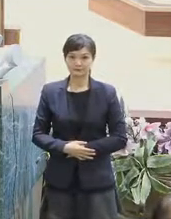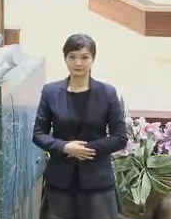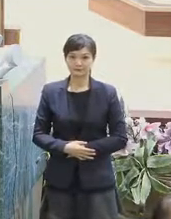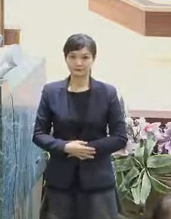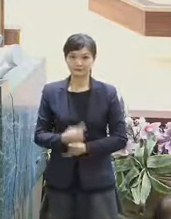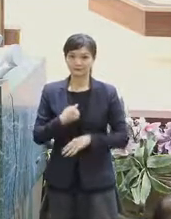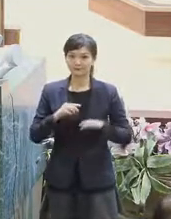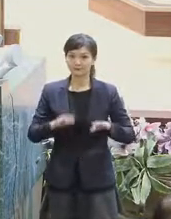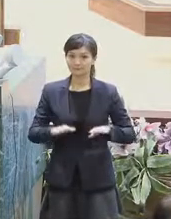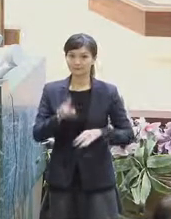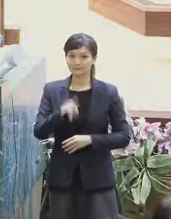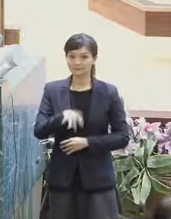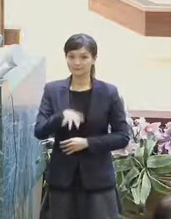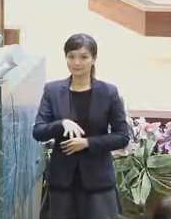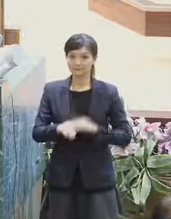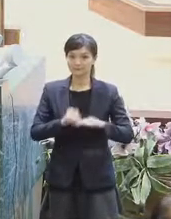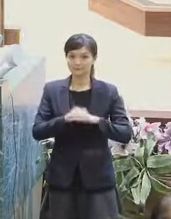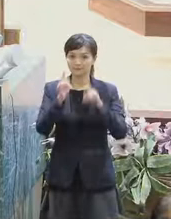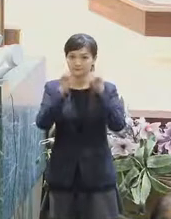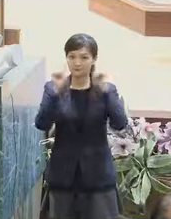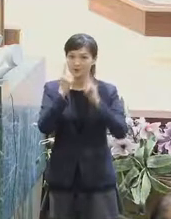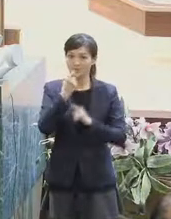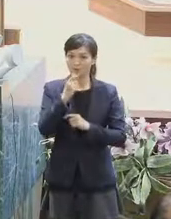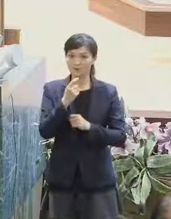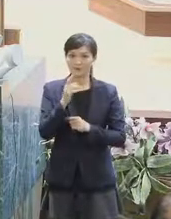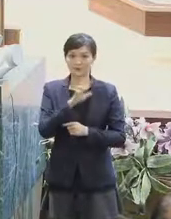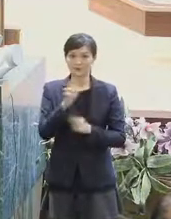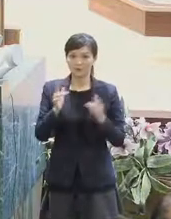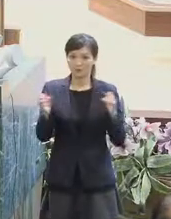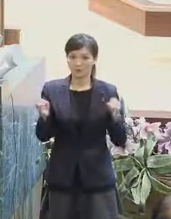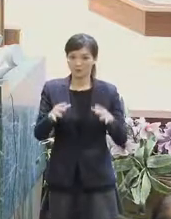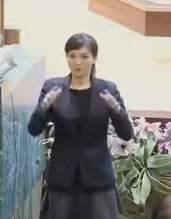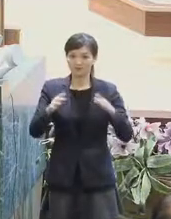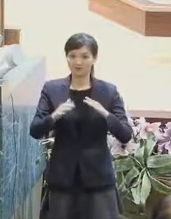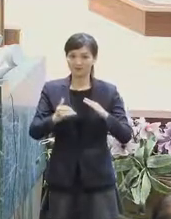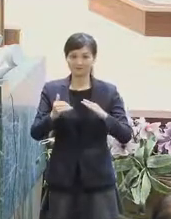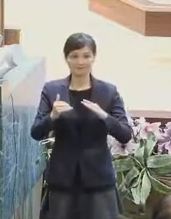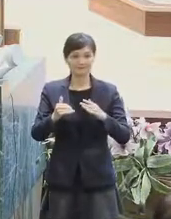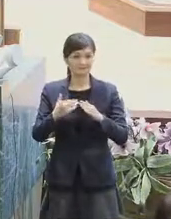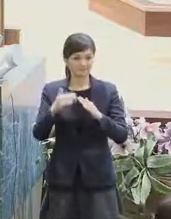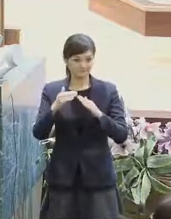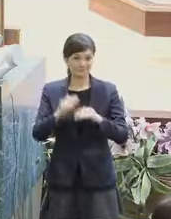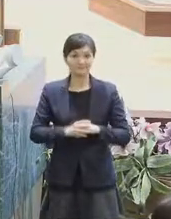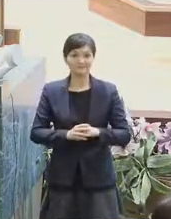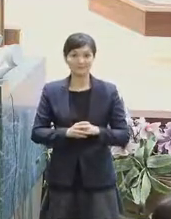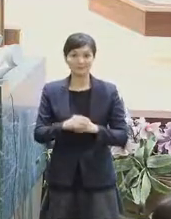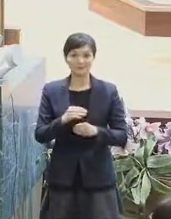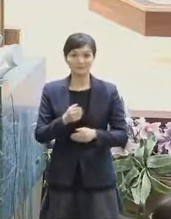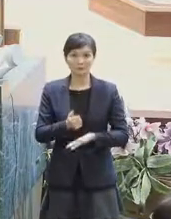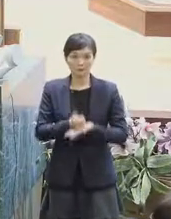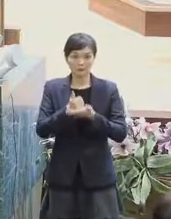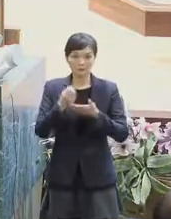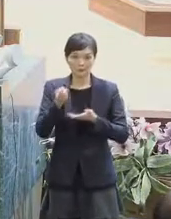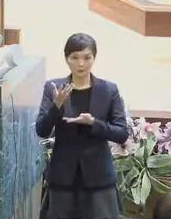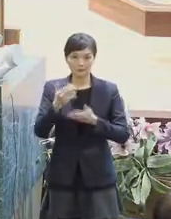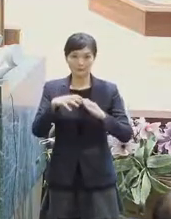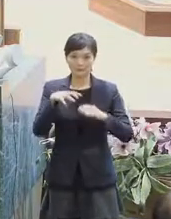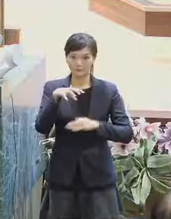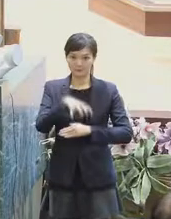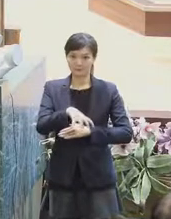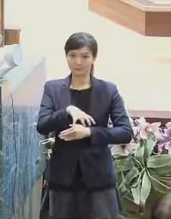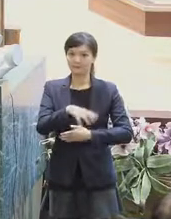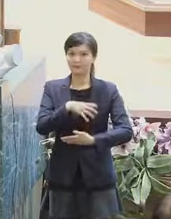我们现在所在的这个场馆是成大的绿色魔法学校。我们所在的这个厅是崇华厅 R0， 在这个厅里面请勿饮